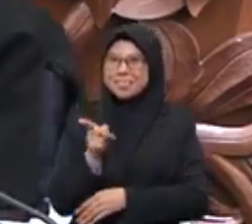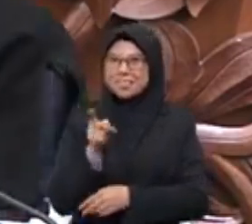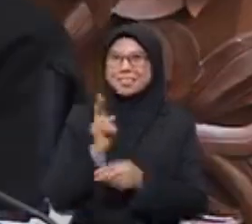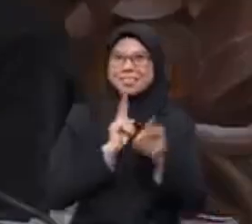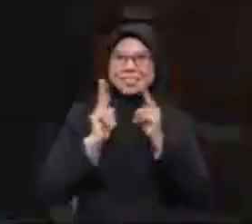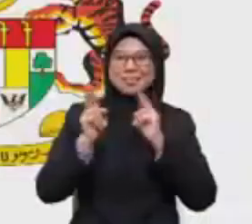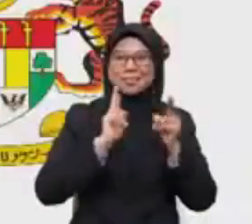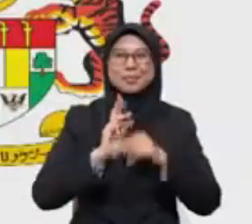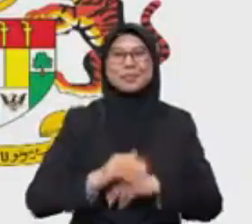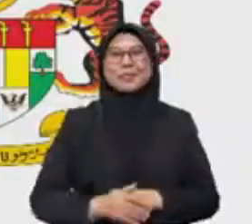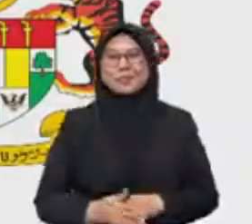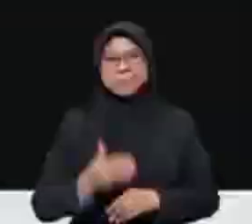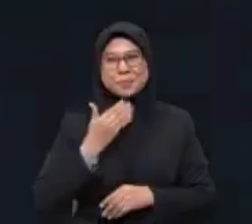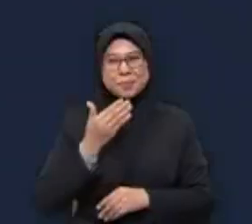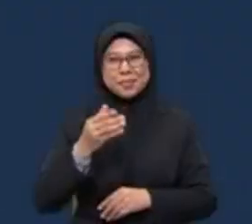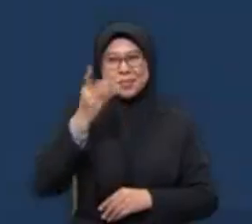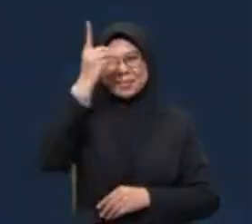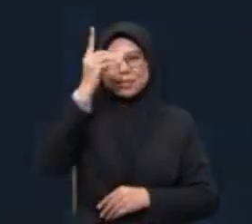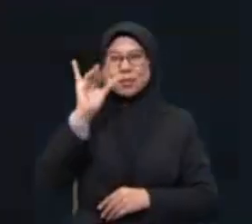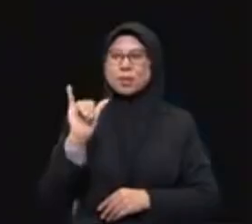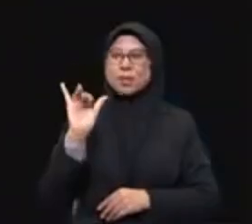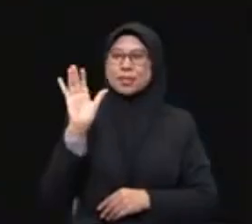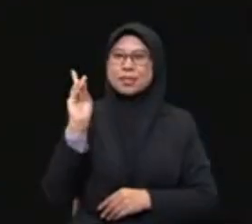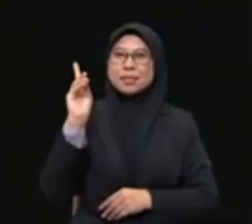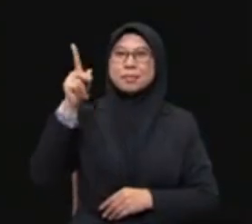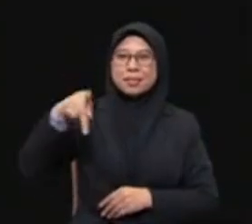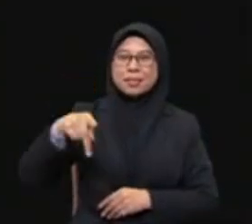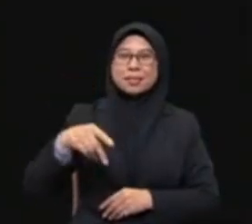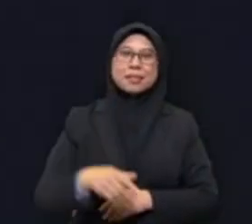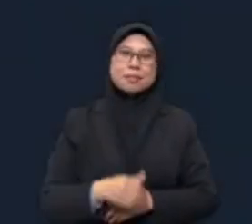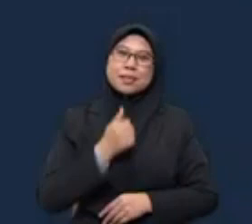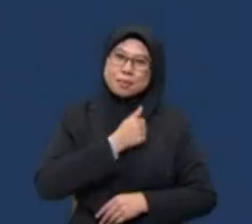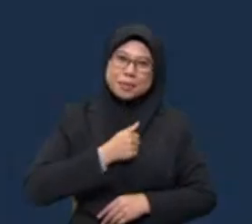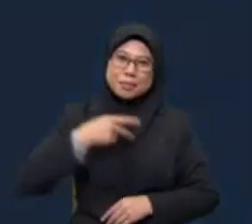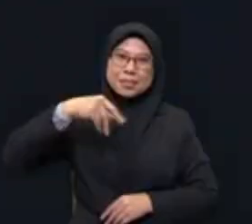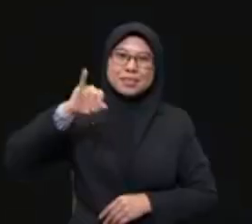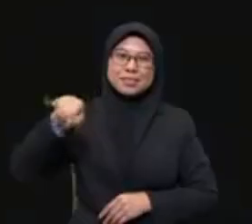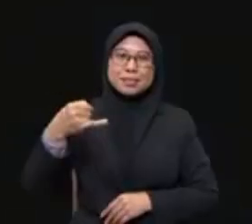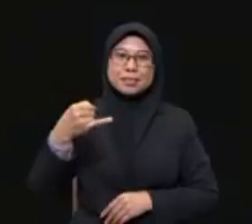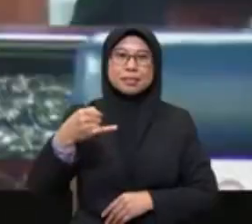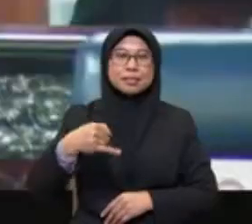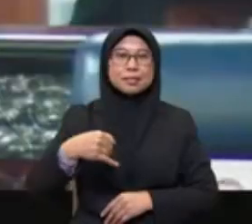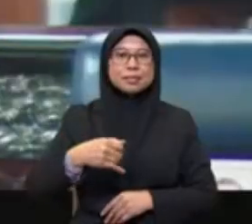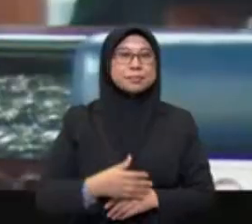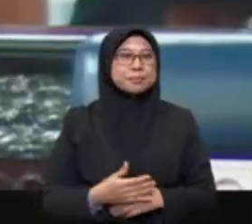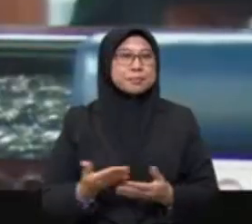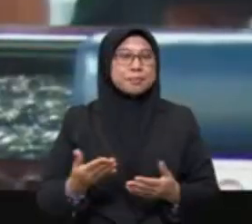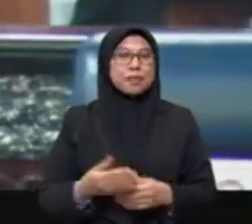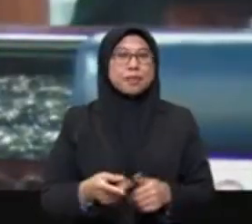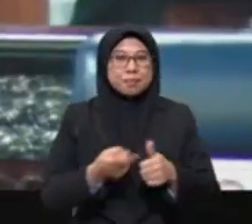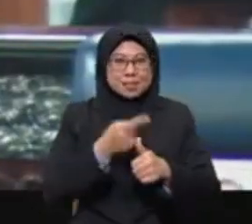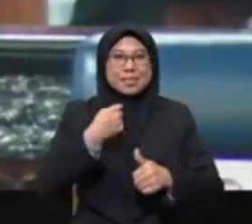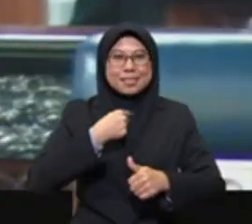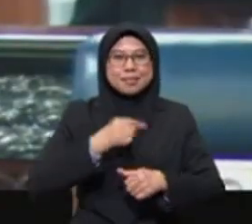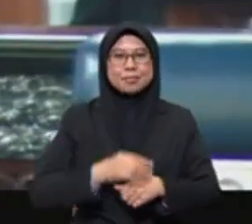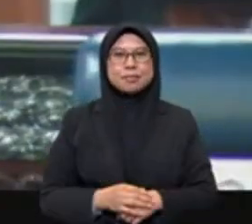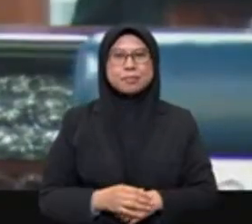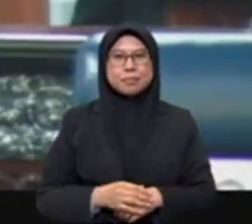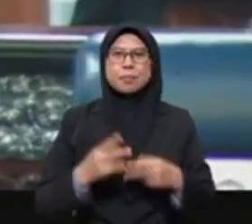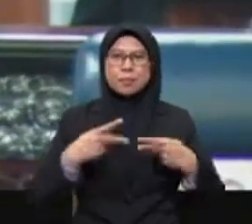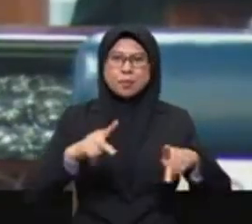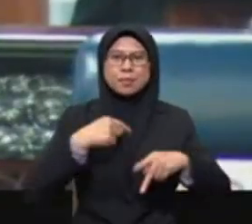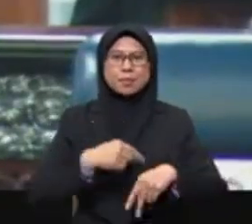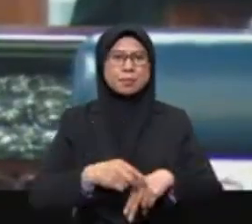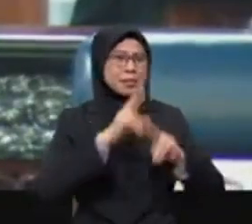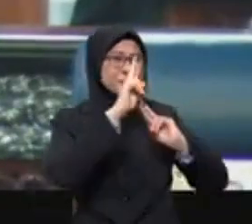Terima kasih Datuk Yang di-Pertua. Minta maaf PJ Selangau, saya awal dulu. Beri lalu kepada saya. Sebab saya nak